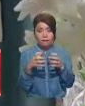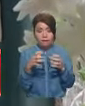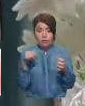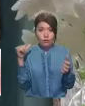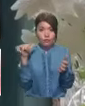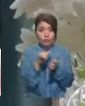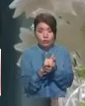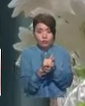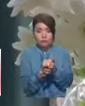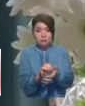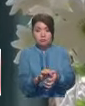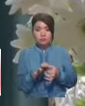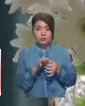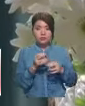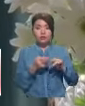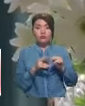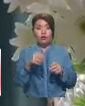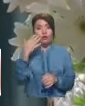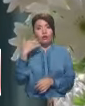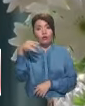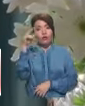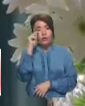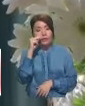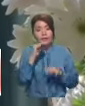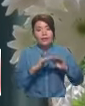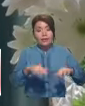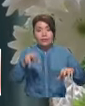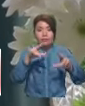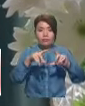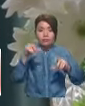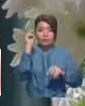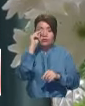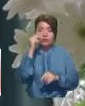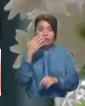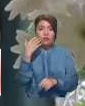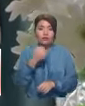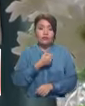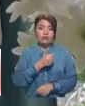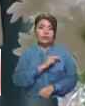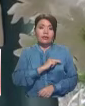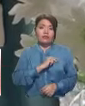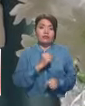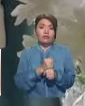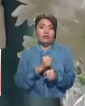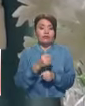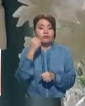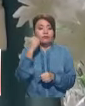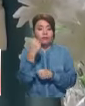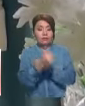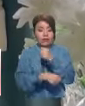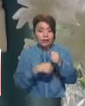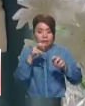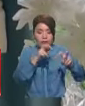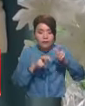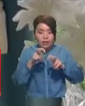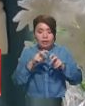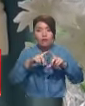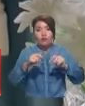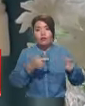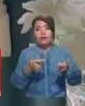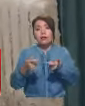Когда нам подключили интернет, стало легче и детям учиться, и нам, взрослым, для работы. Нужные материалы ищем в интернете, школьники готовятся к